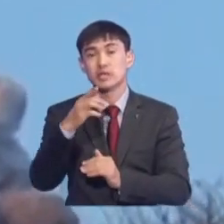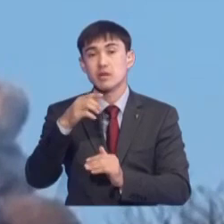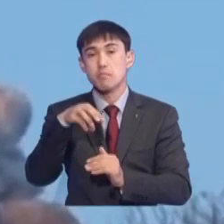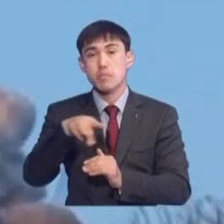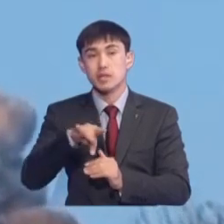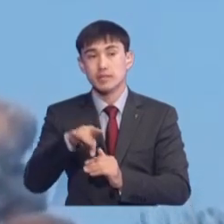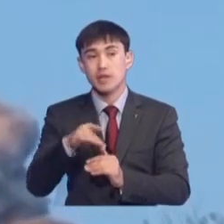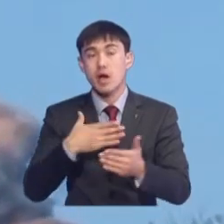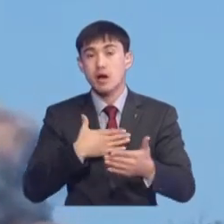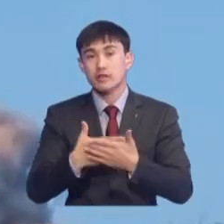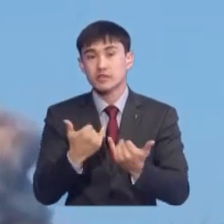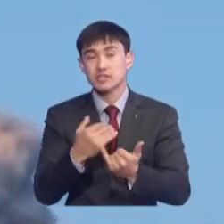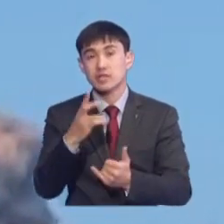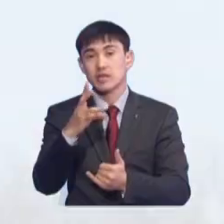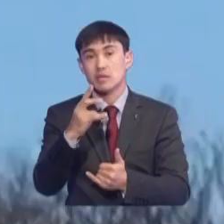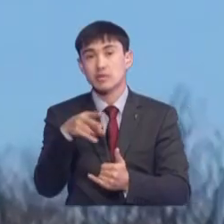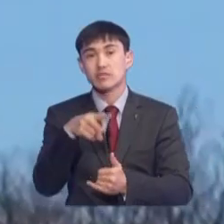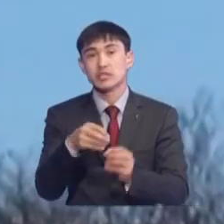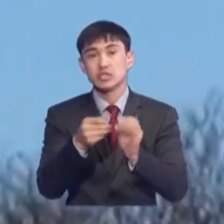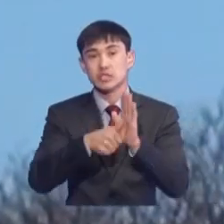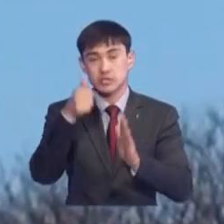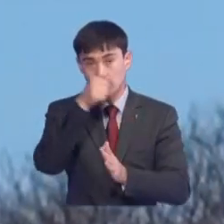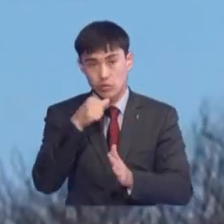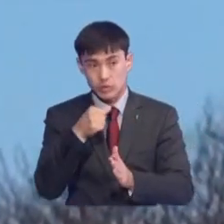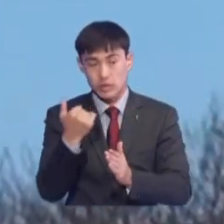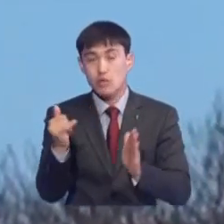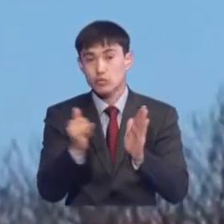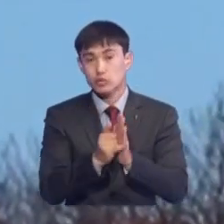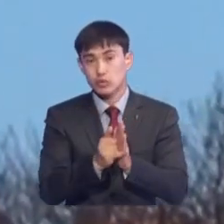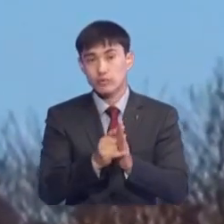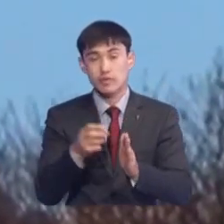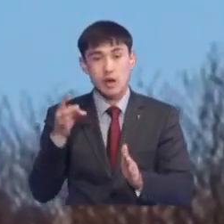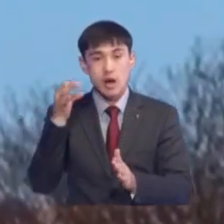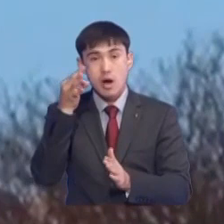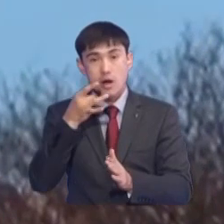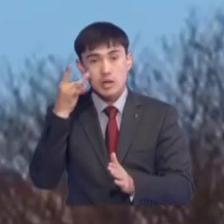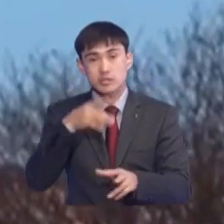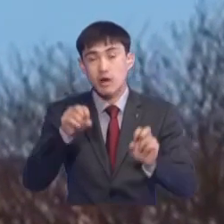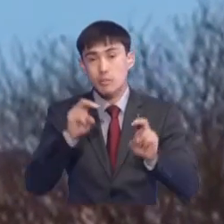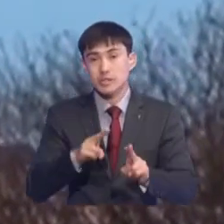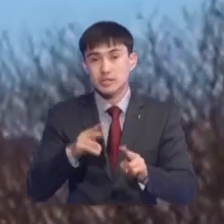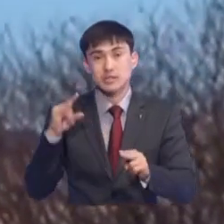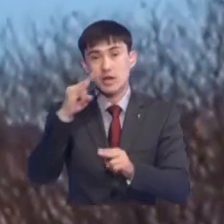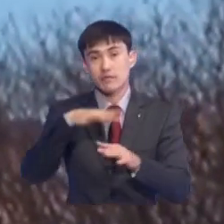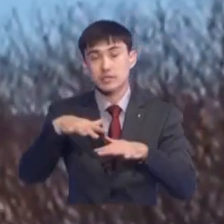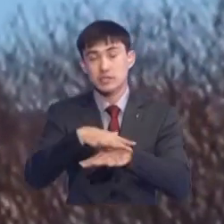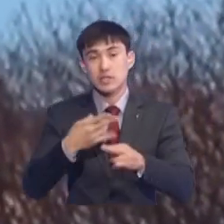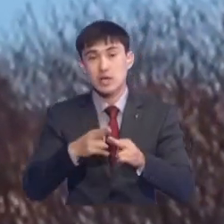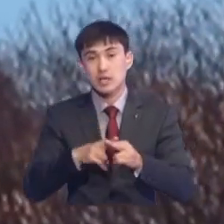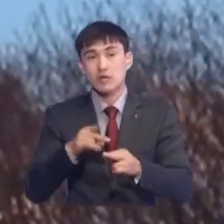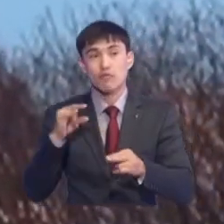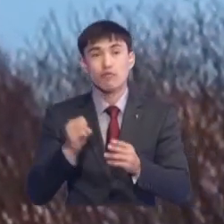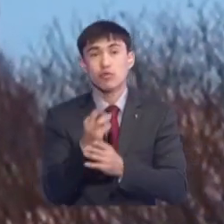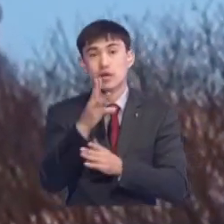активизировался в середине ноября 2016 года для него установлен оранжевый цветовой код опасности для авиации Это означает что